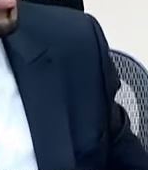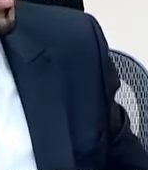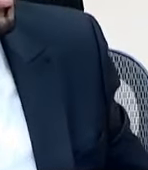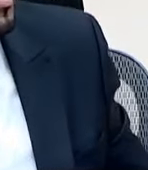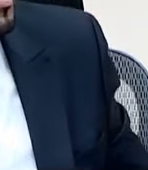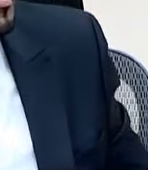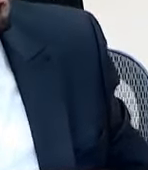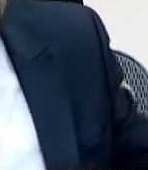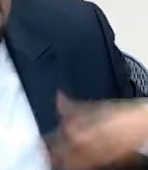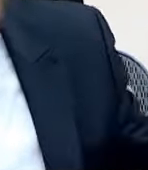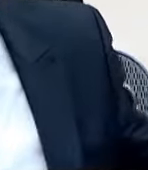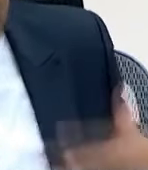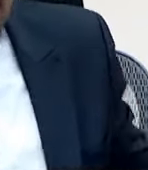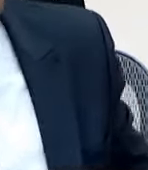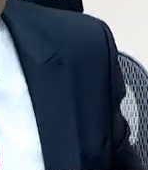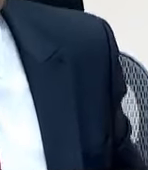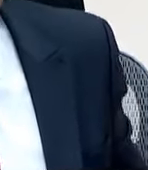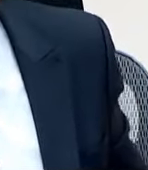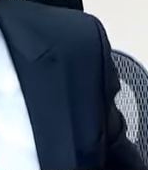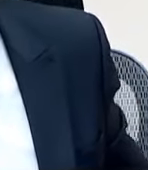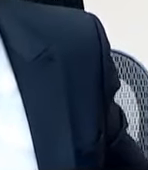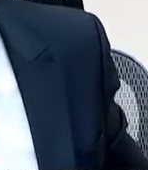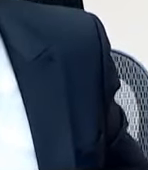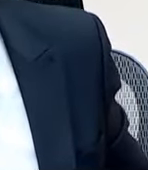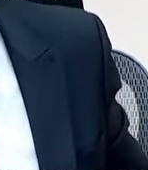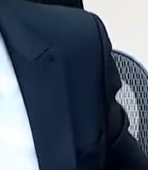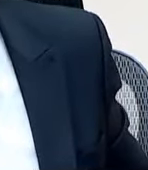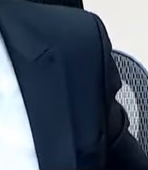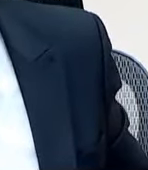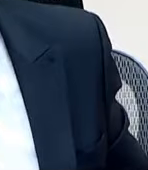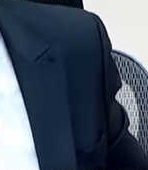ይህ ህዝብ ምንም ሳይደረግለት